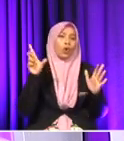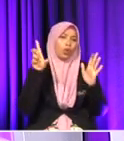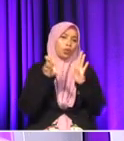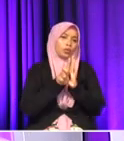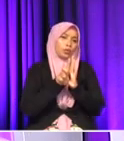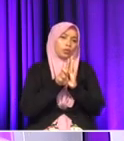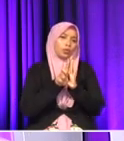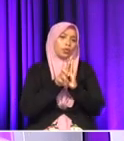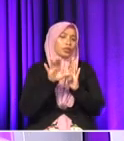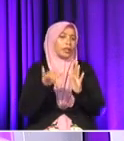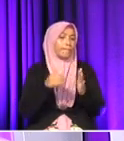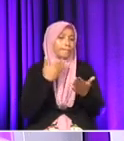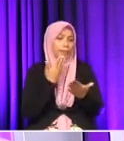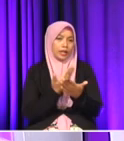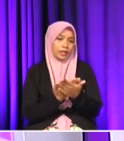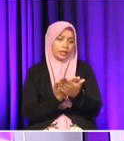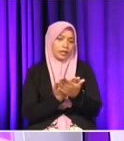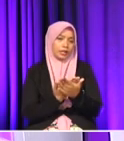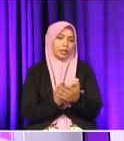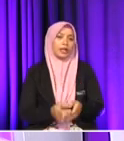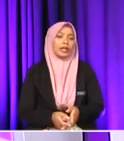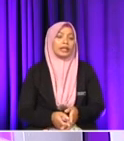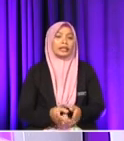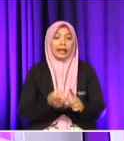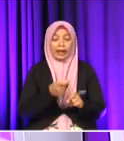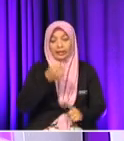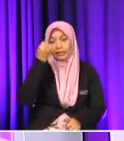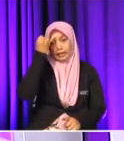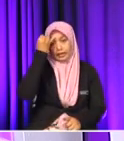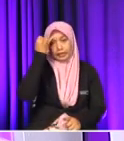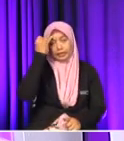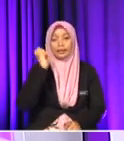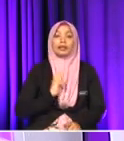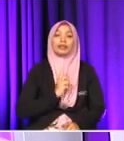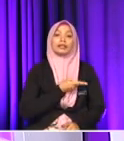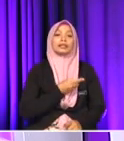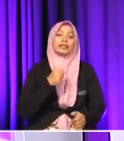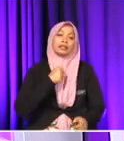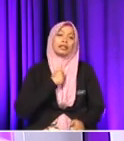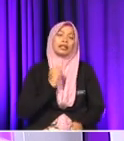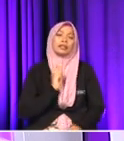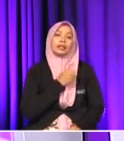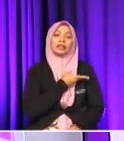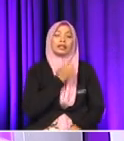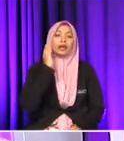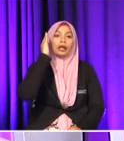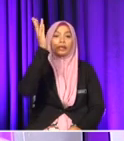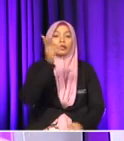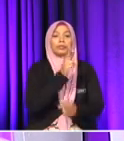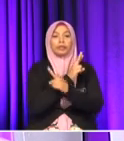kreatif daripada sumber inspirasi atau subjek kita akan melihat sebentar